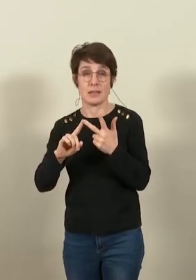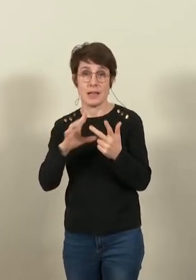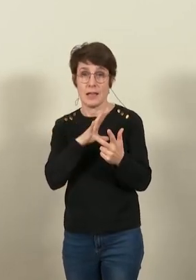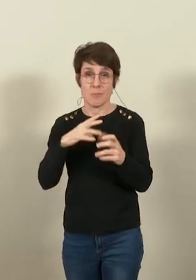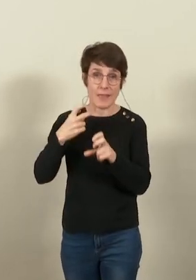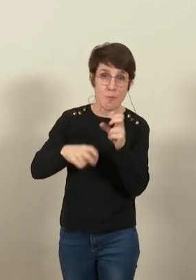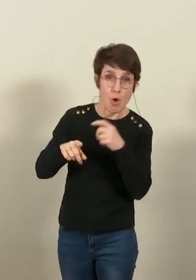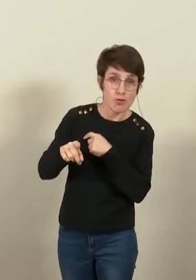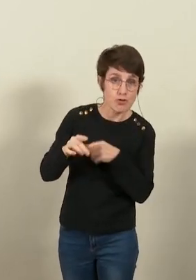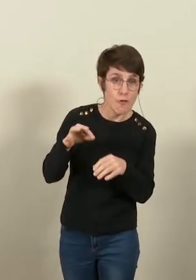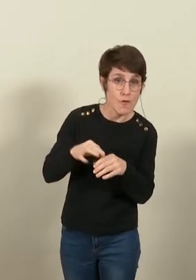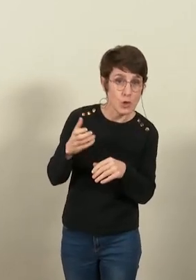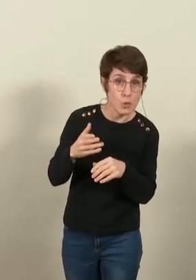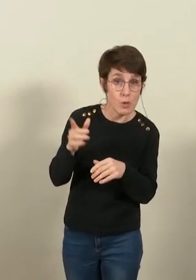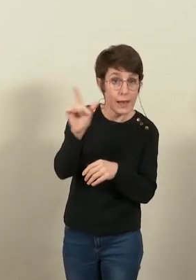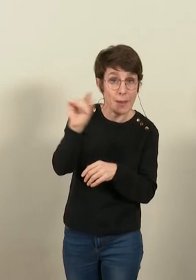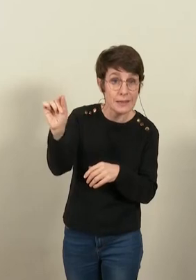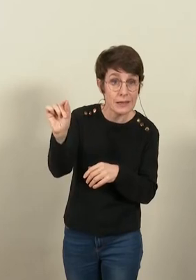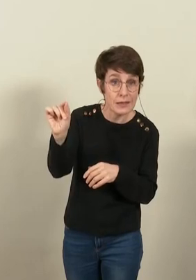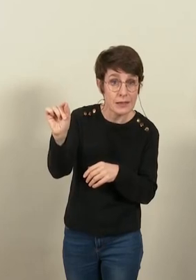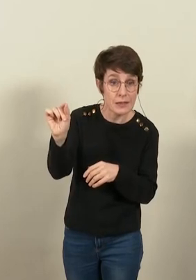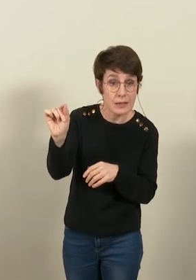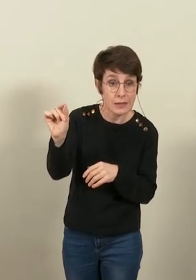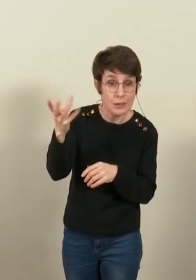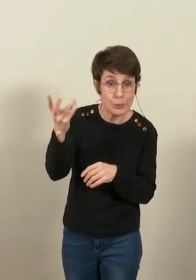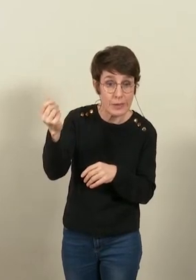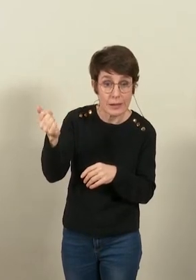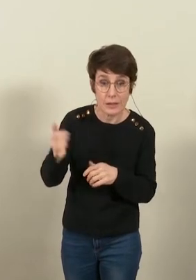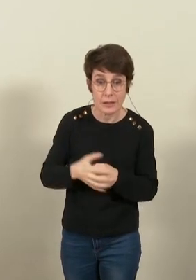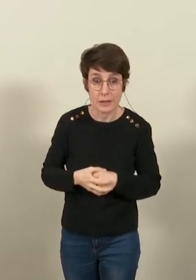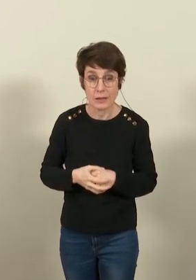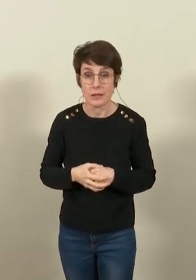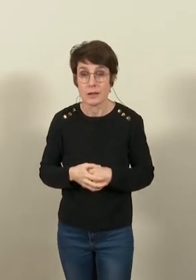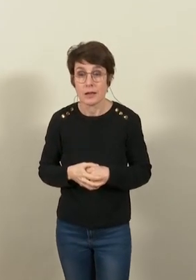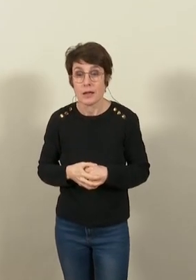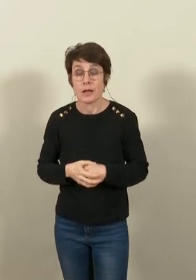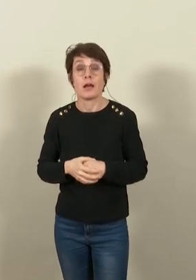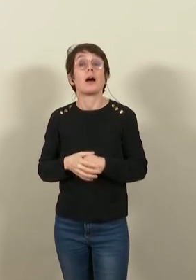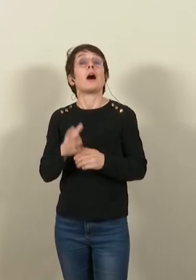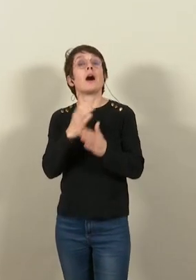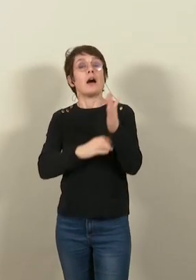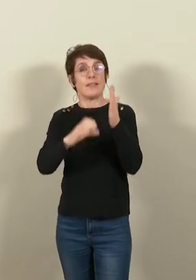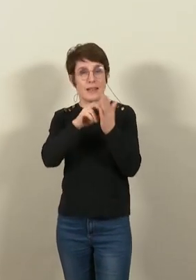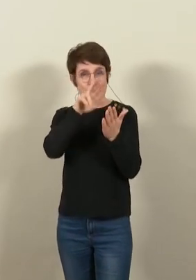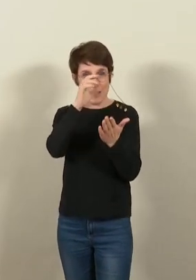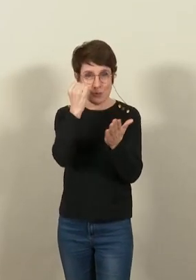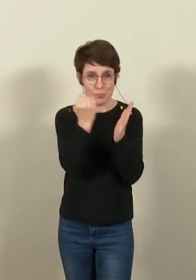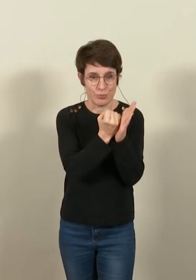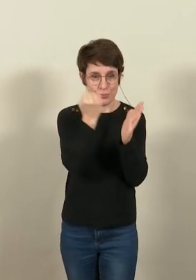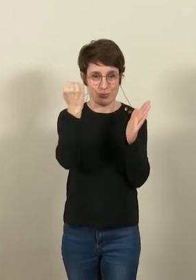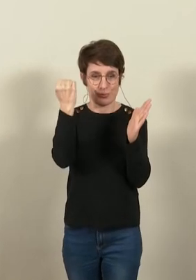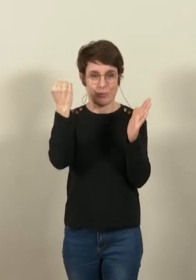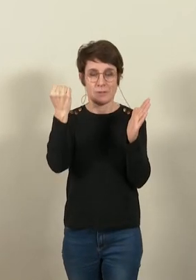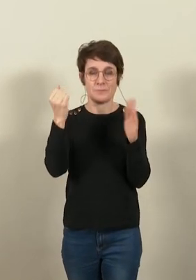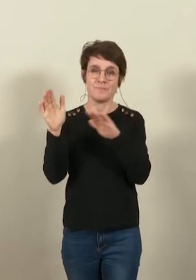roche j'ai pas vu ce que vous faisiez ah ben elle est partie je vois plus euh et donc cette délibération est adoptée